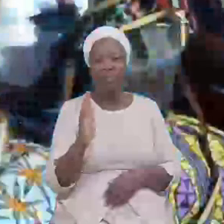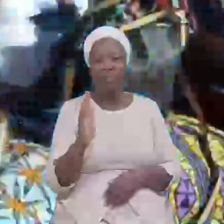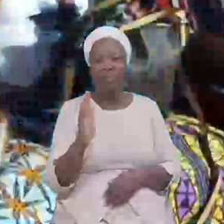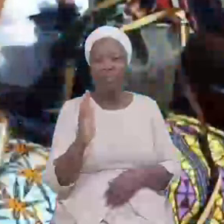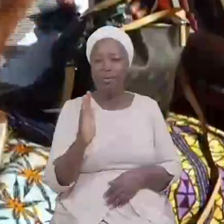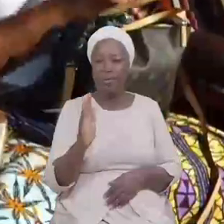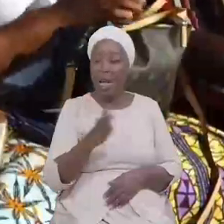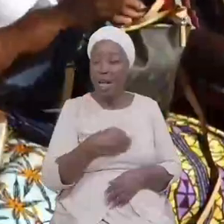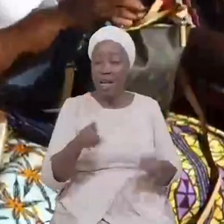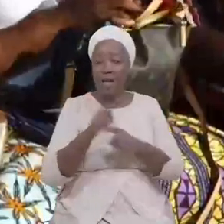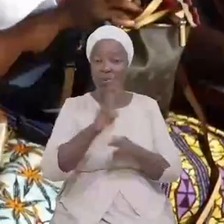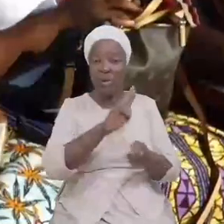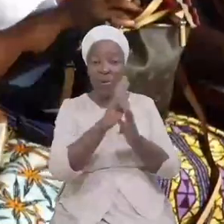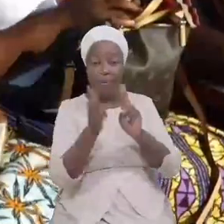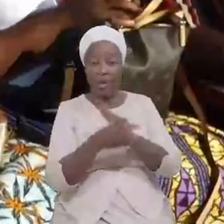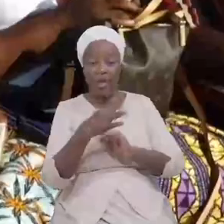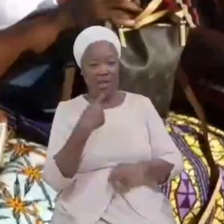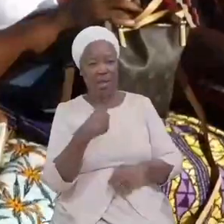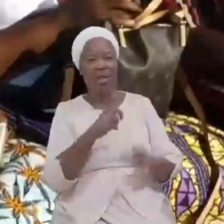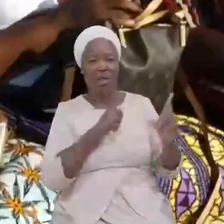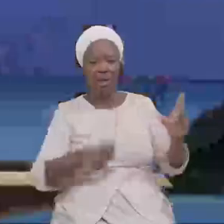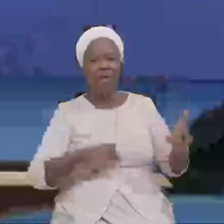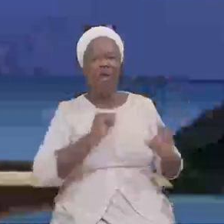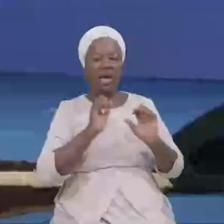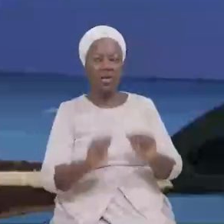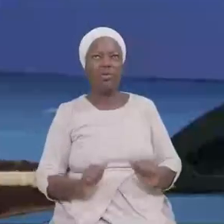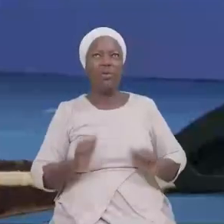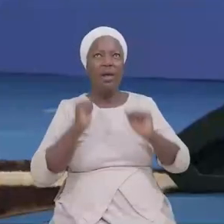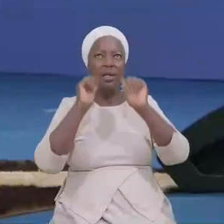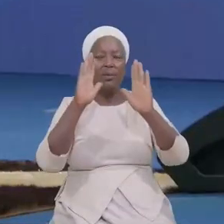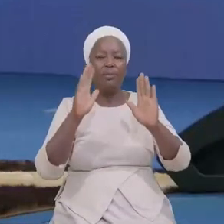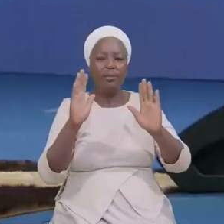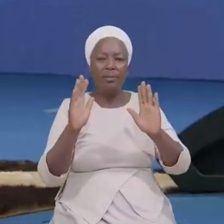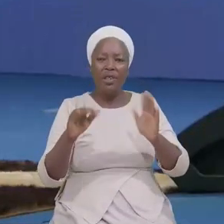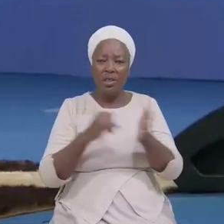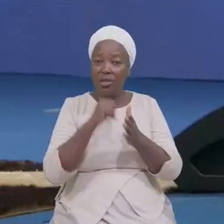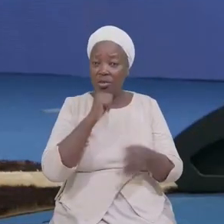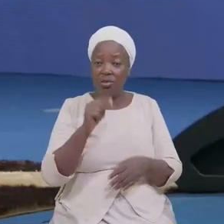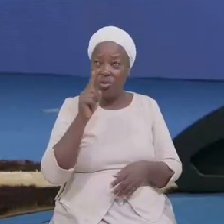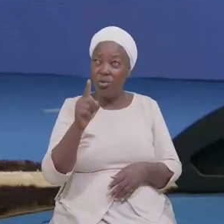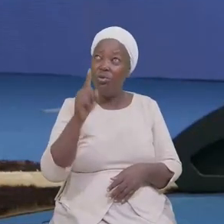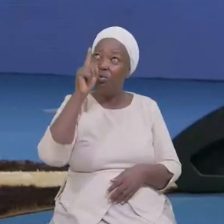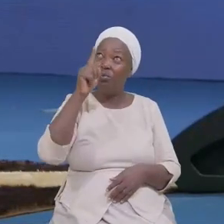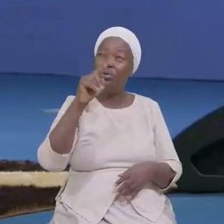Et comme tu te répands pour dire, Seigneur, je m'abandonne. C'est maintenant toi que